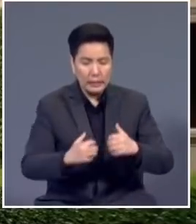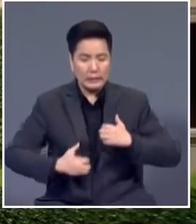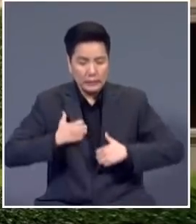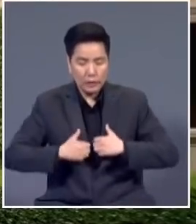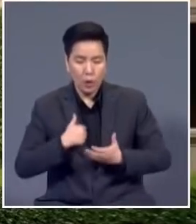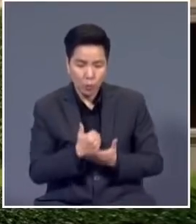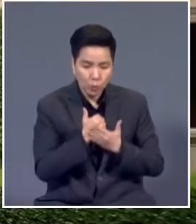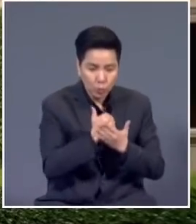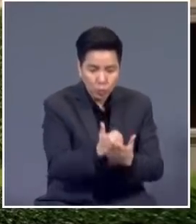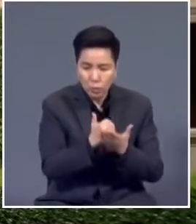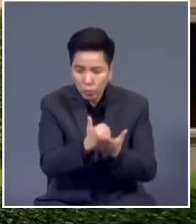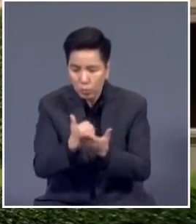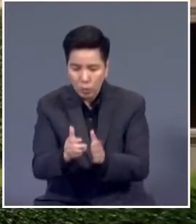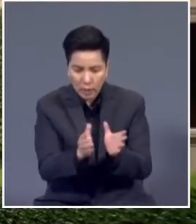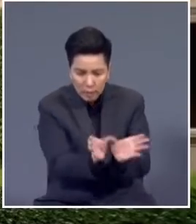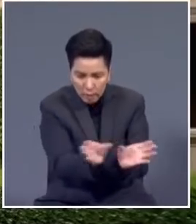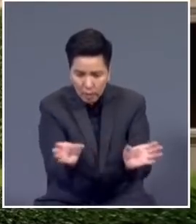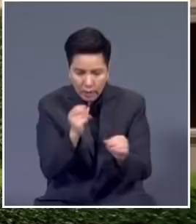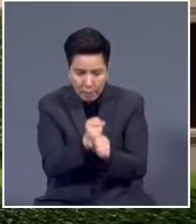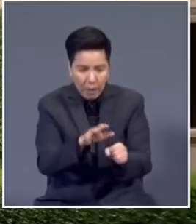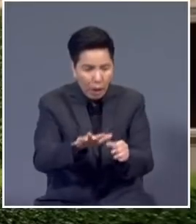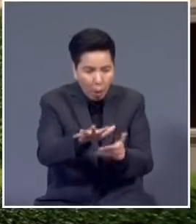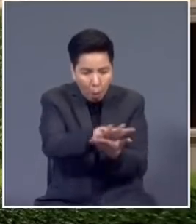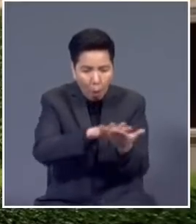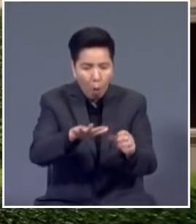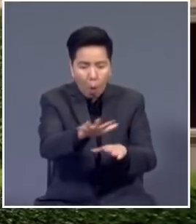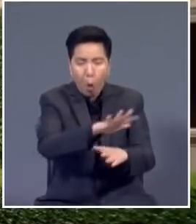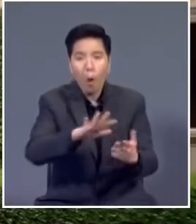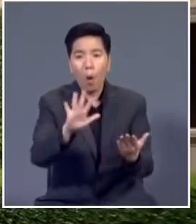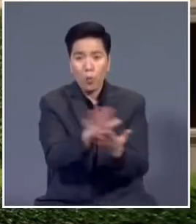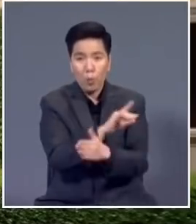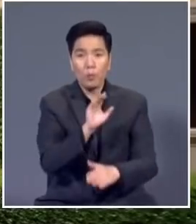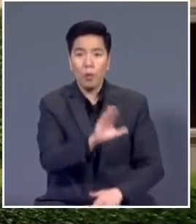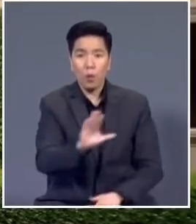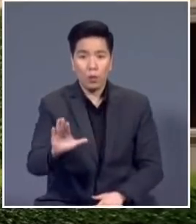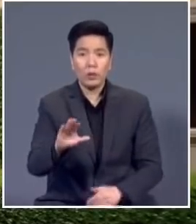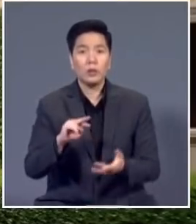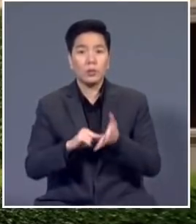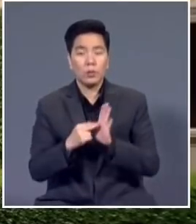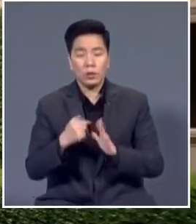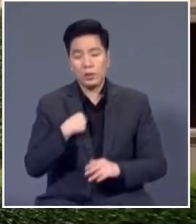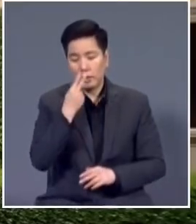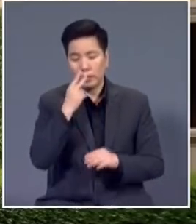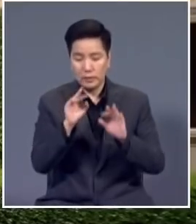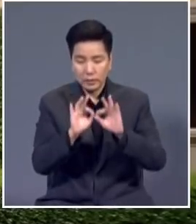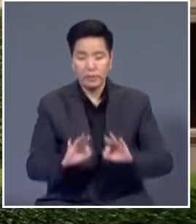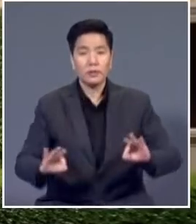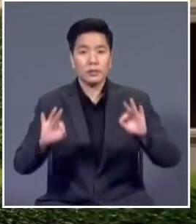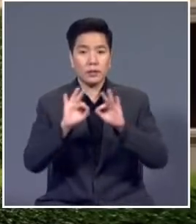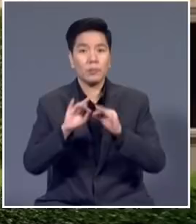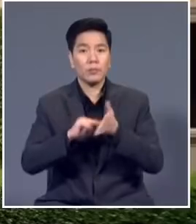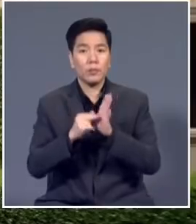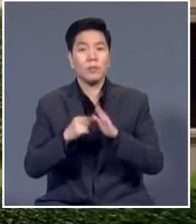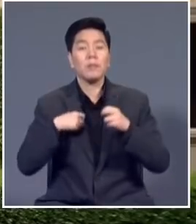รเทาความเดือดร้อนนะให้มันทั่วถึงนะครับเพราะนั้นเราก็ต้องให้ความสำคัญให้มากนะครับว่าเราจะช่วย